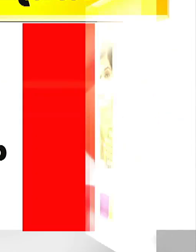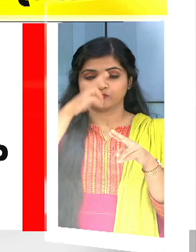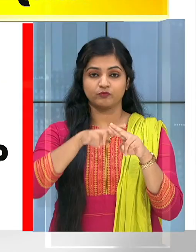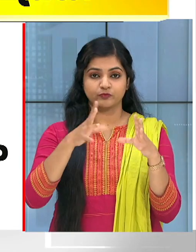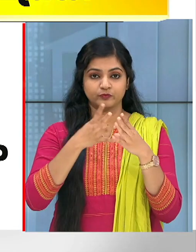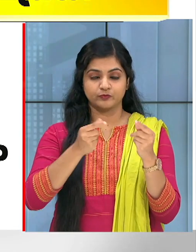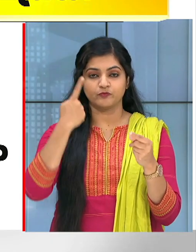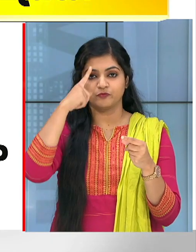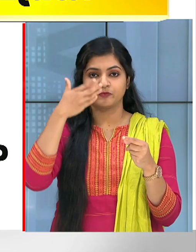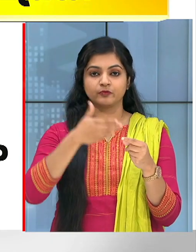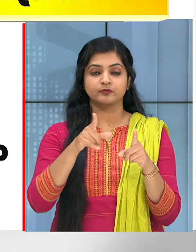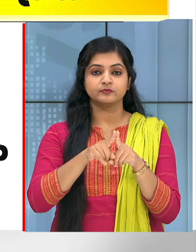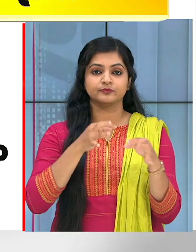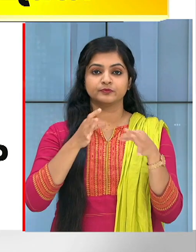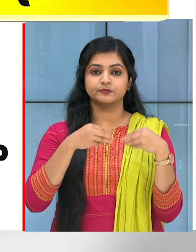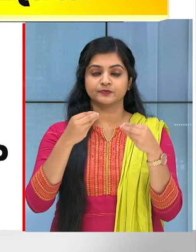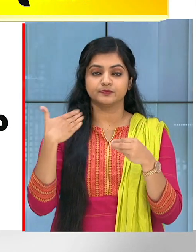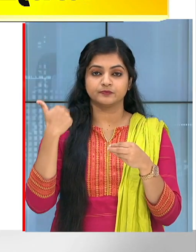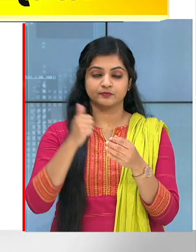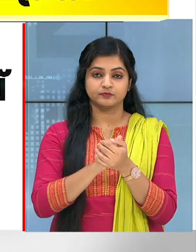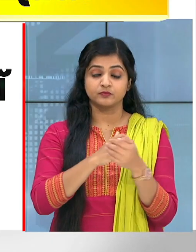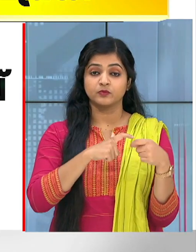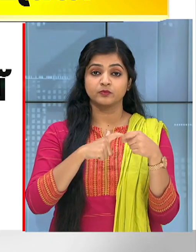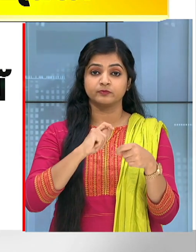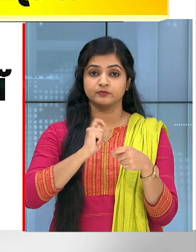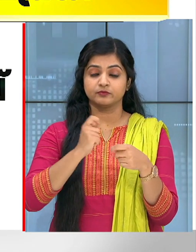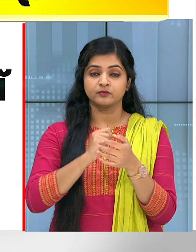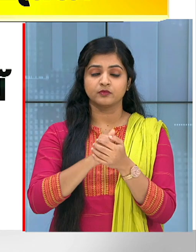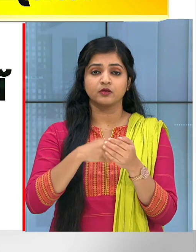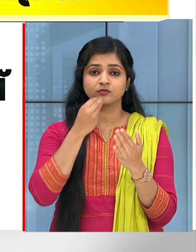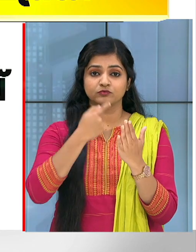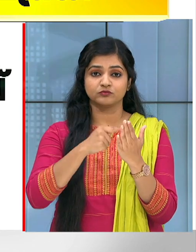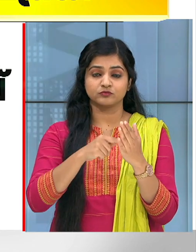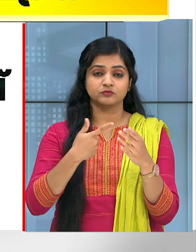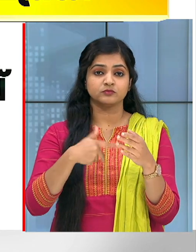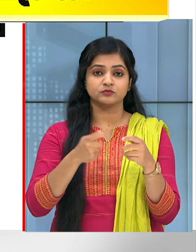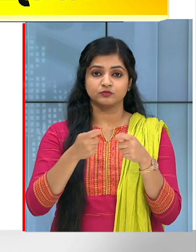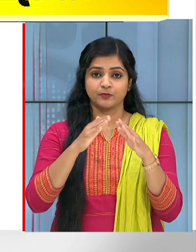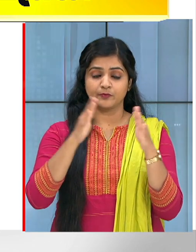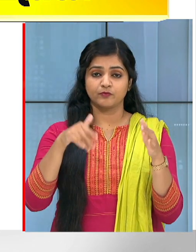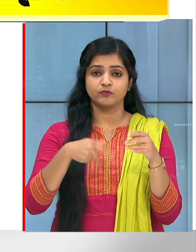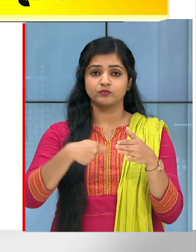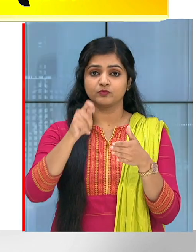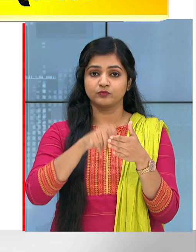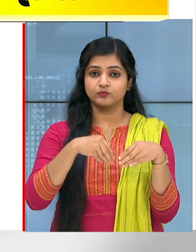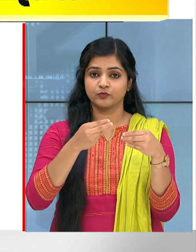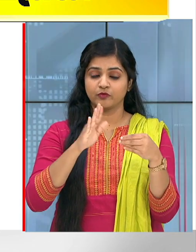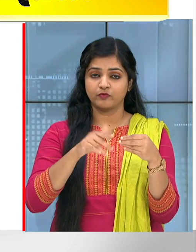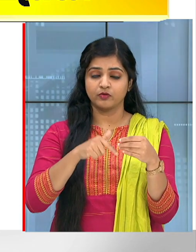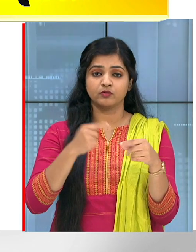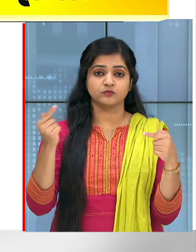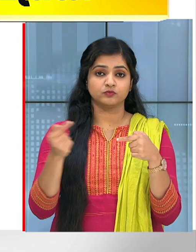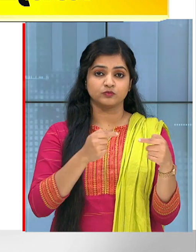കൂടുതൽ വിവരങ്ങൾ. തനേഷ്, ഈ റേഷൻ കടകൾ ഇങ്ങനെ അടച്ചിടുന്ന കാര്യത്തിൽ അത് വലിയ വിവാദവും ചർച്ചയുമായതാണ്. ഇപ്പോൾ പാർട്ടി യോഗത്തിൽ മന്ത്രി എന്താണ്